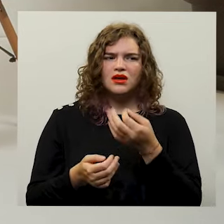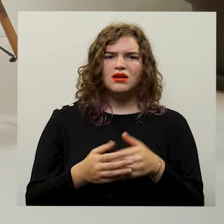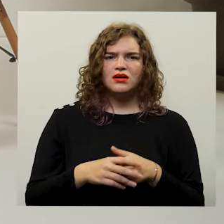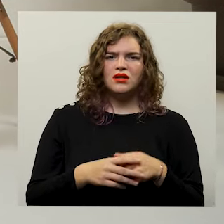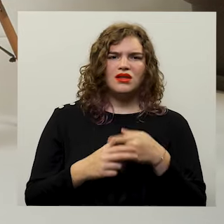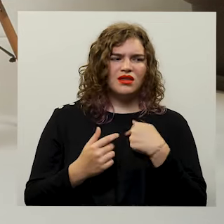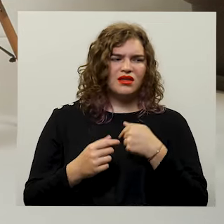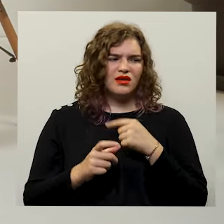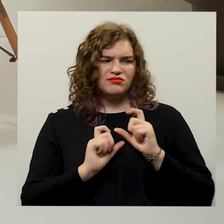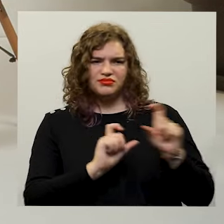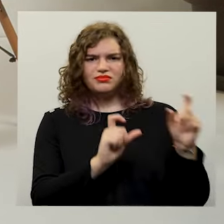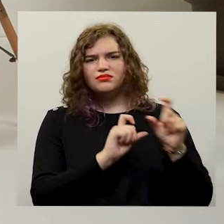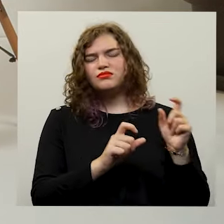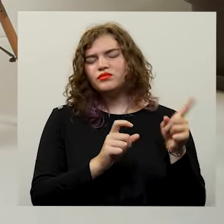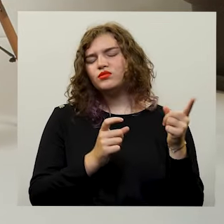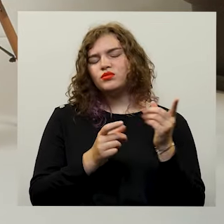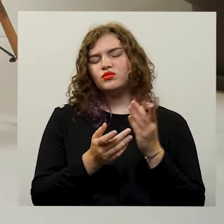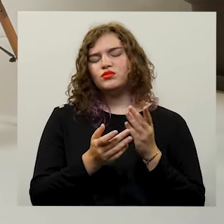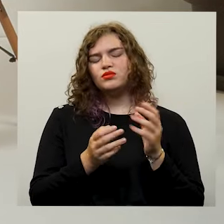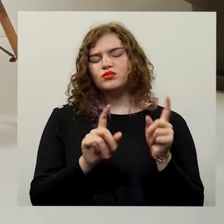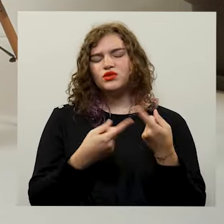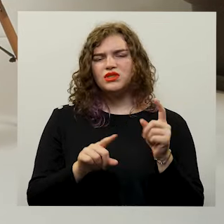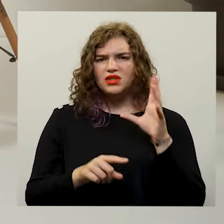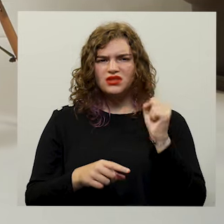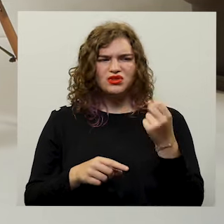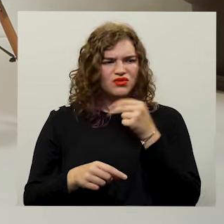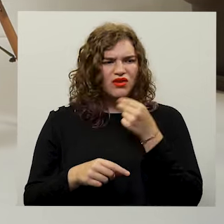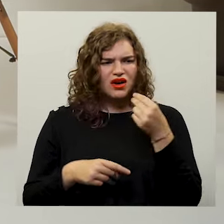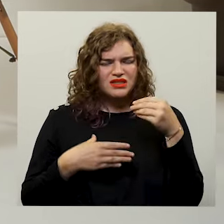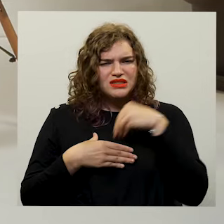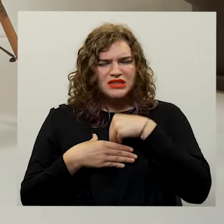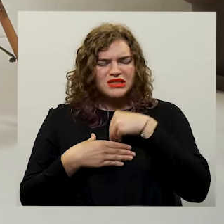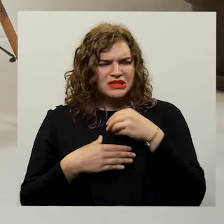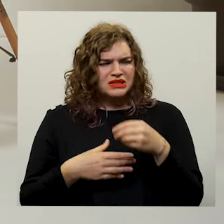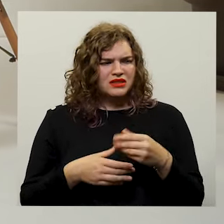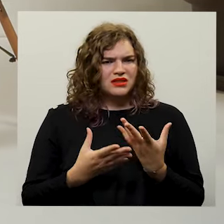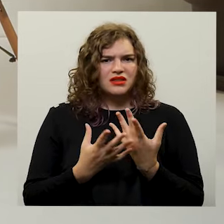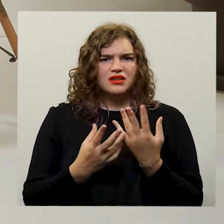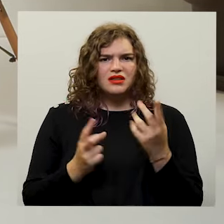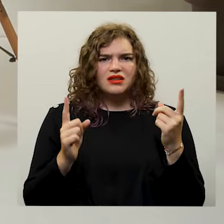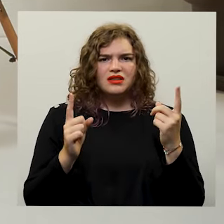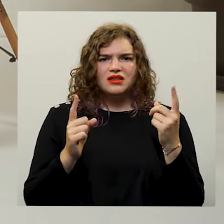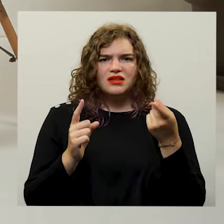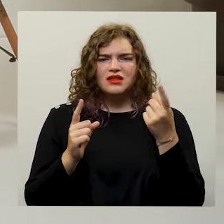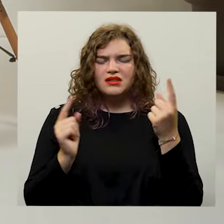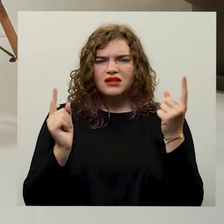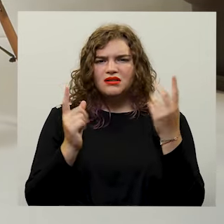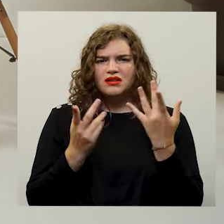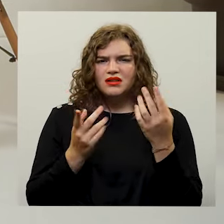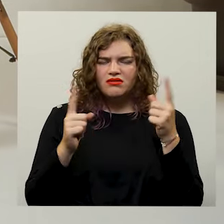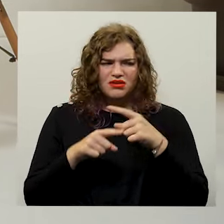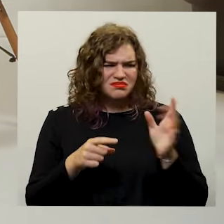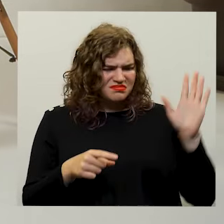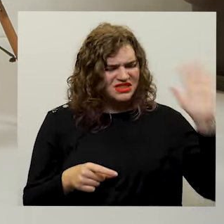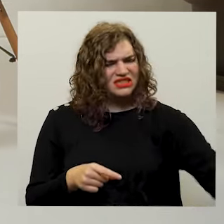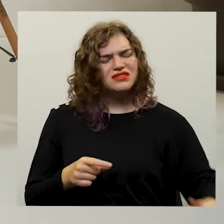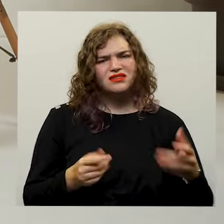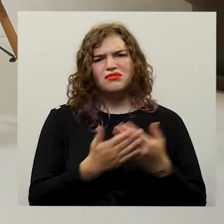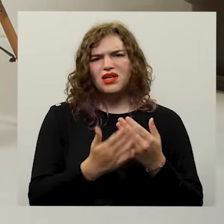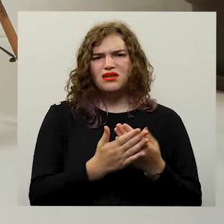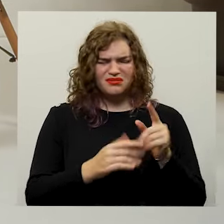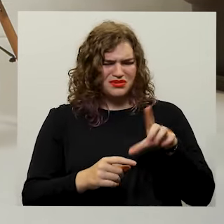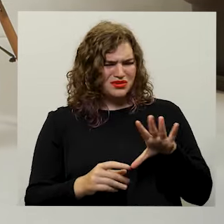suportam muzica creștină. Când punea parcă ceva din mine, țin minte că de câteva ori am lovit stația. Nu-mi trebuie mie asta, asta